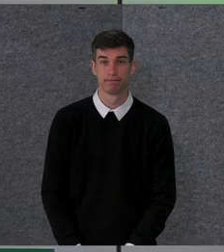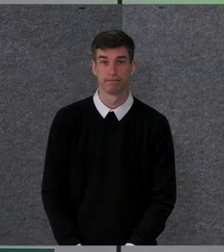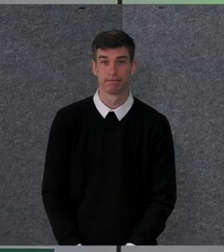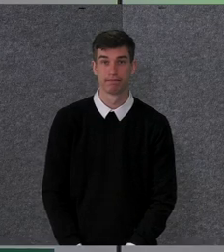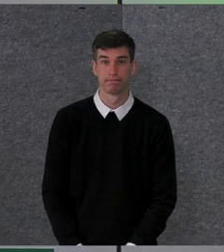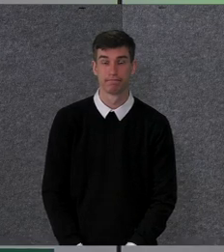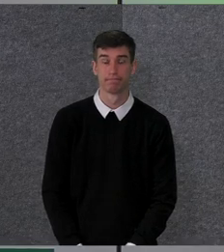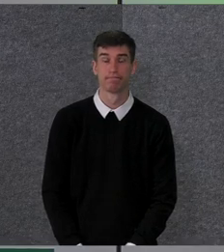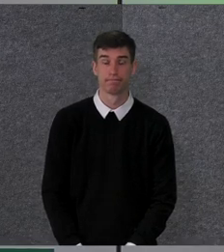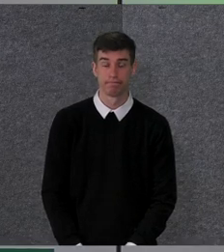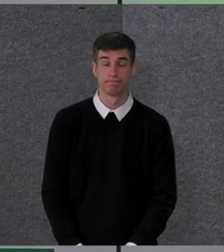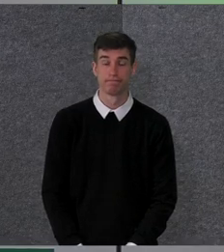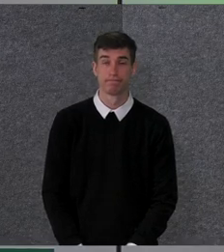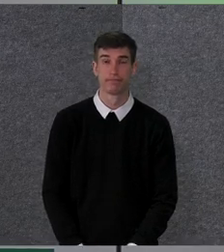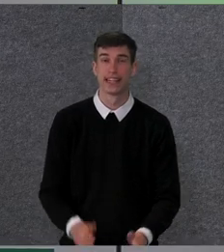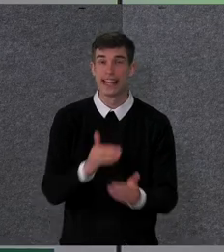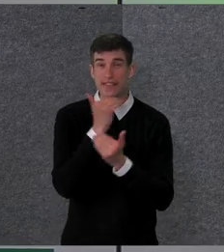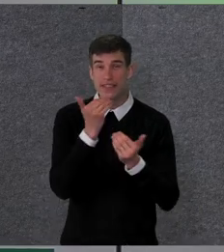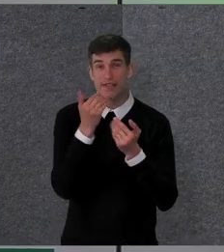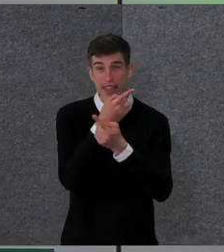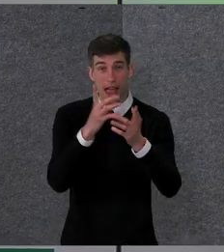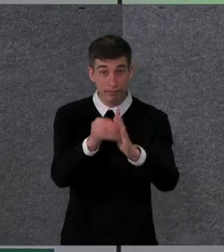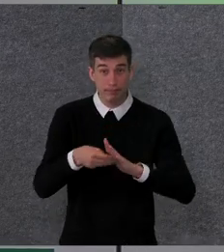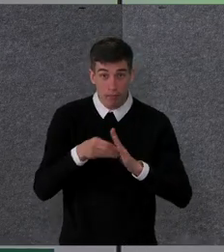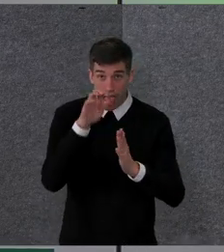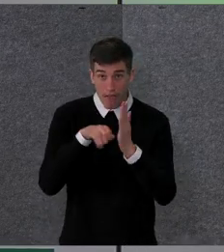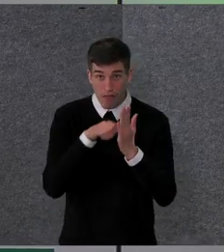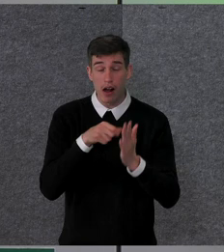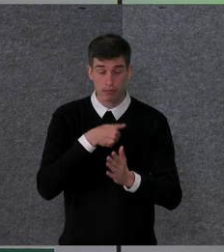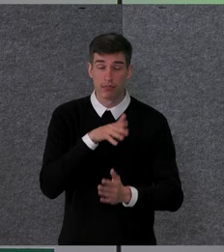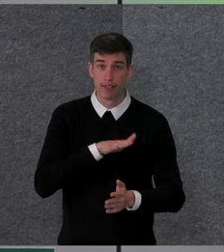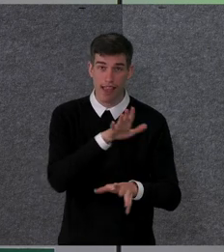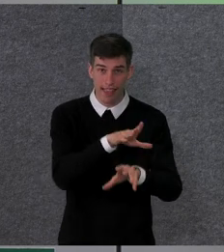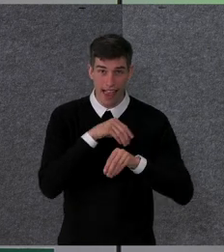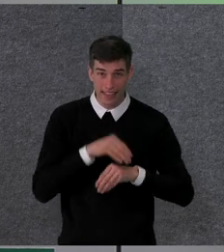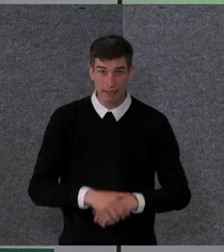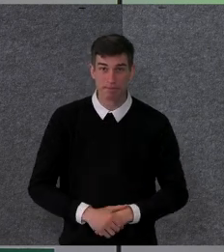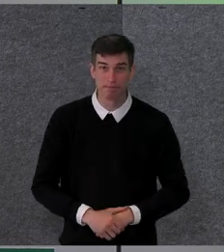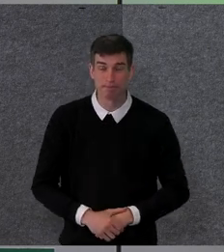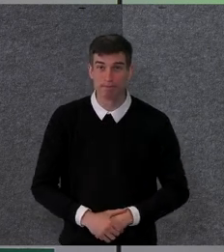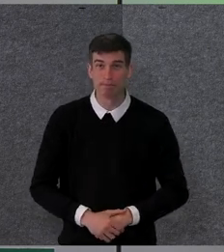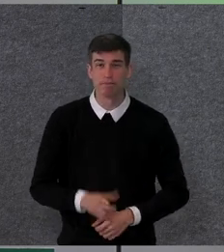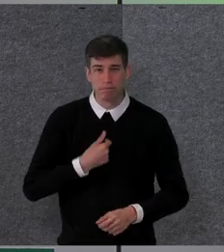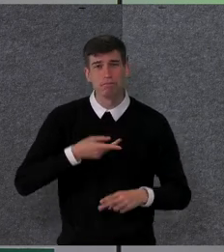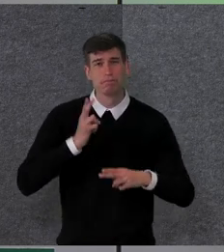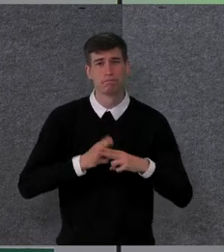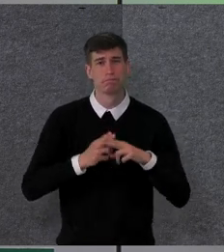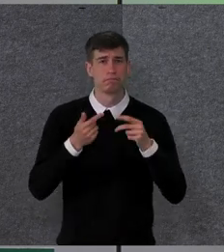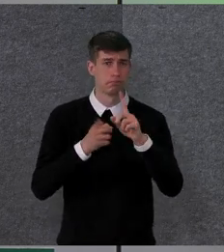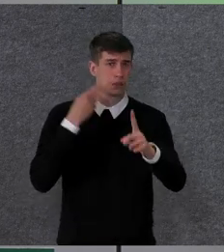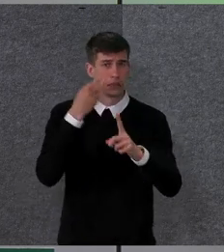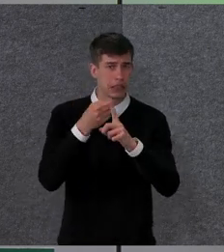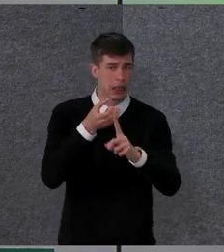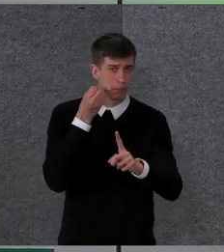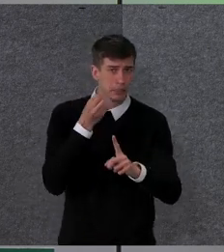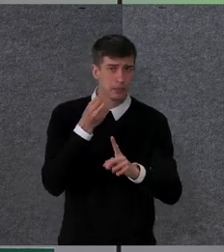Ich bedanke mich herzlich für eure Unterstützung. Ich nehme die Wahl sehr gerne an. Ich werde weiter mein Bestes geben, weil ich weiß, dass es ein großes Privileg ist, für